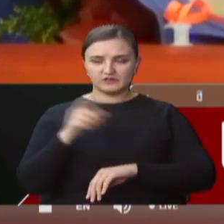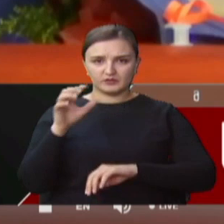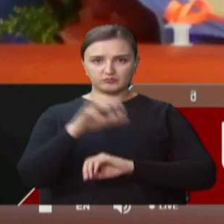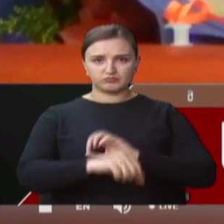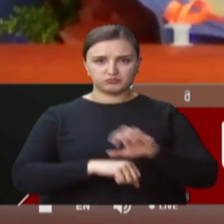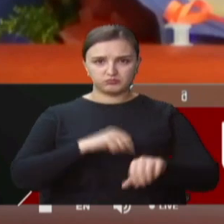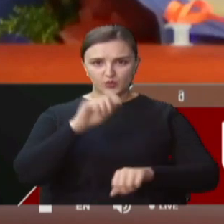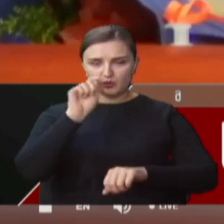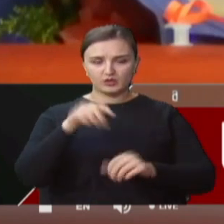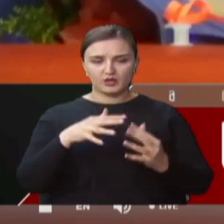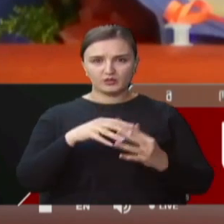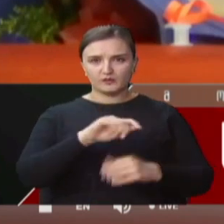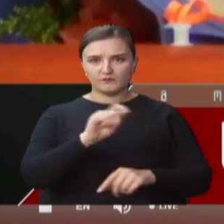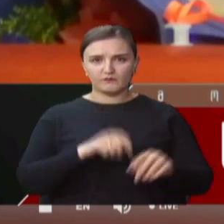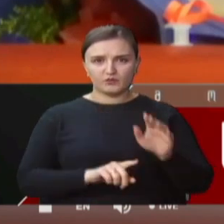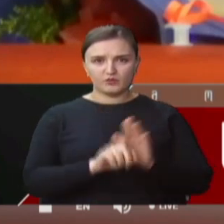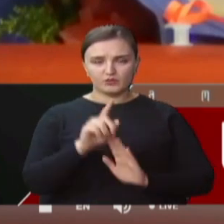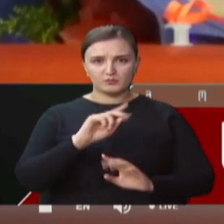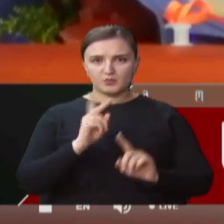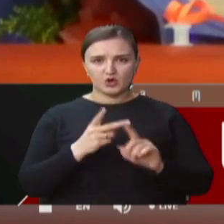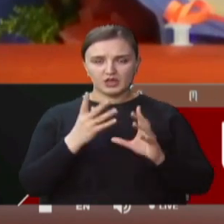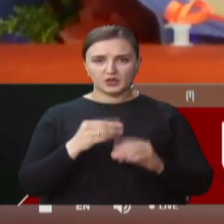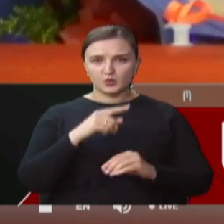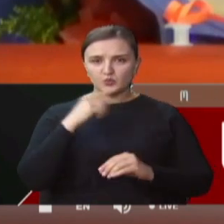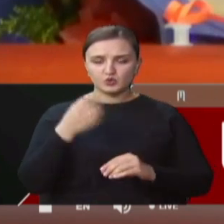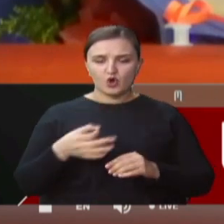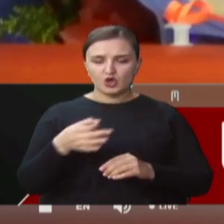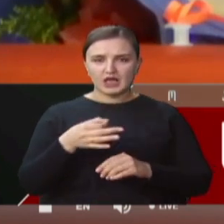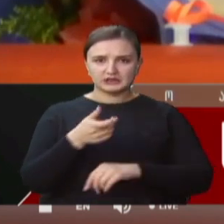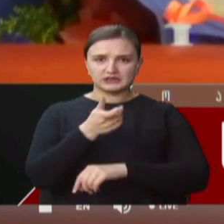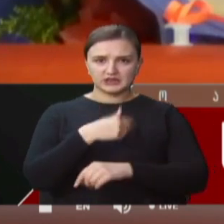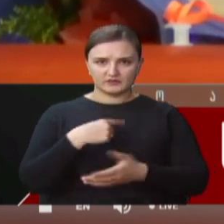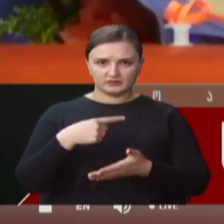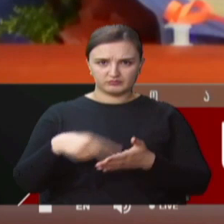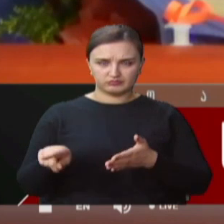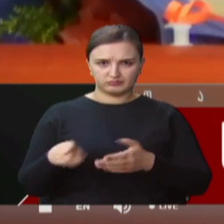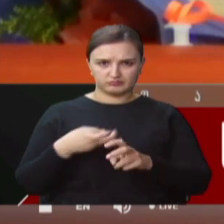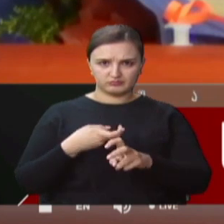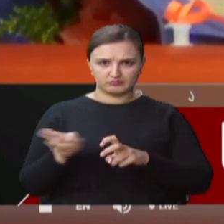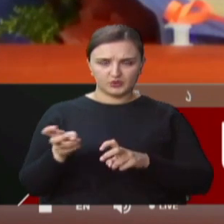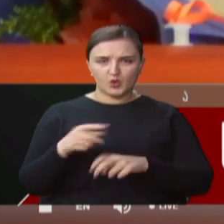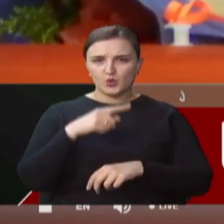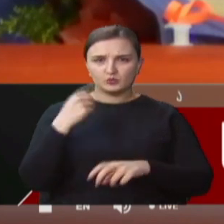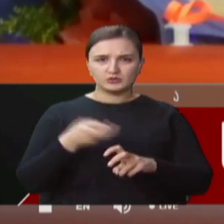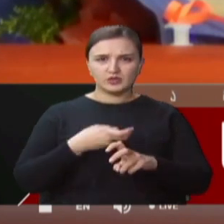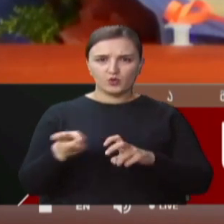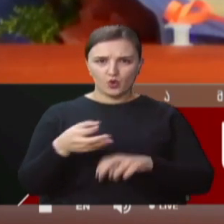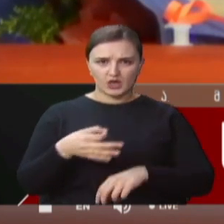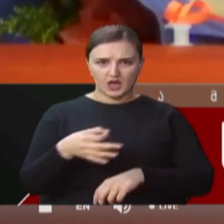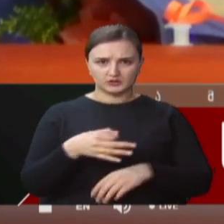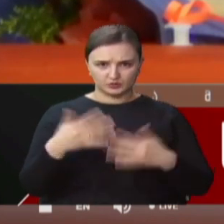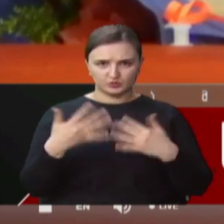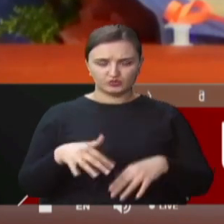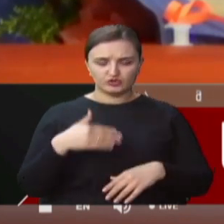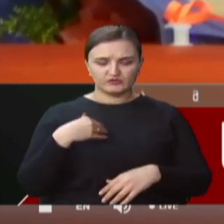Ukrainashi shechridan meore dgesve chven shevucheret Rusets organizatsiis tsevri statusi. Sami qviris shemdeg ki gavadzevet Ruseti am organizatsiidan